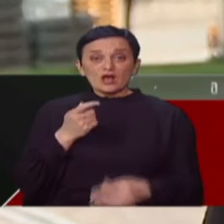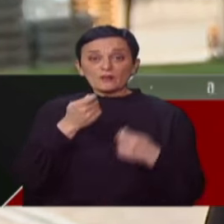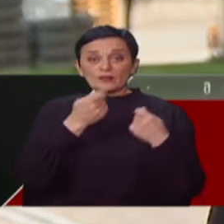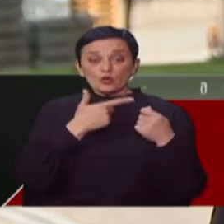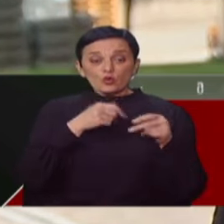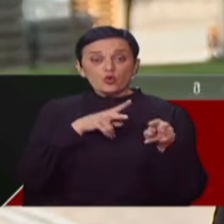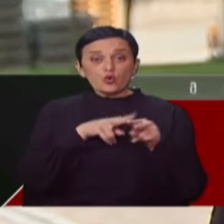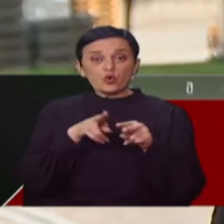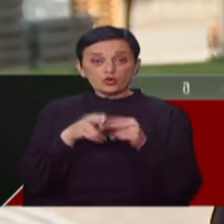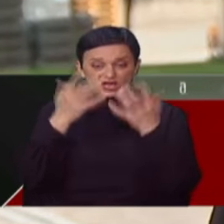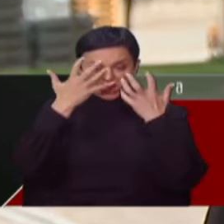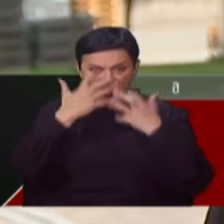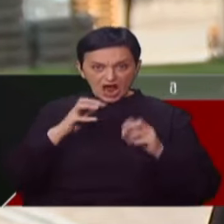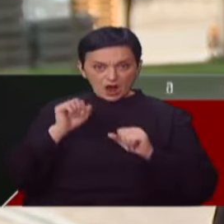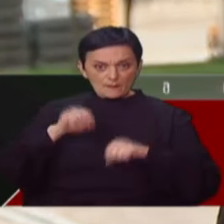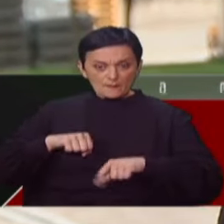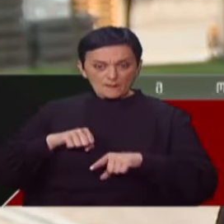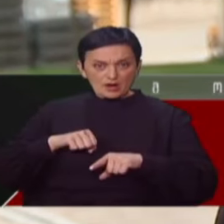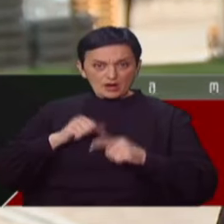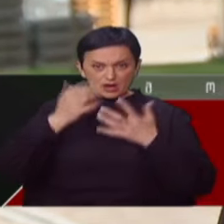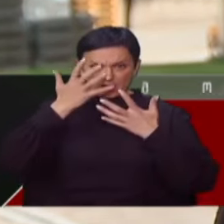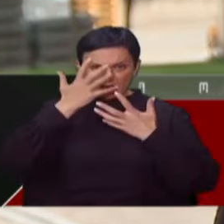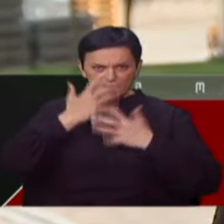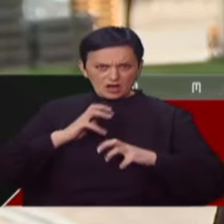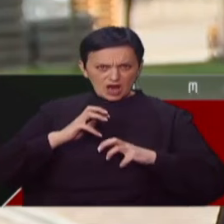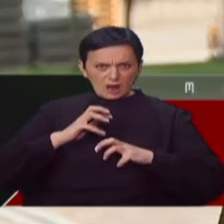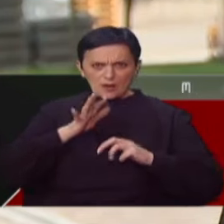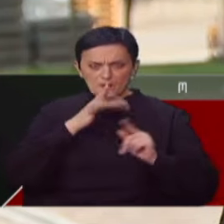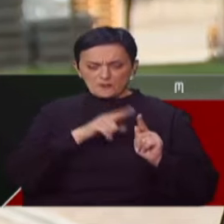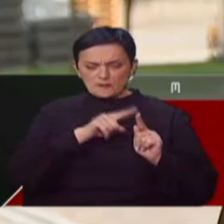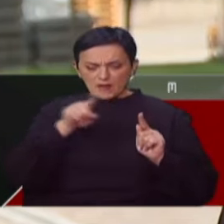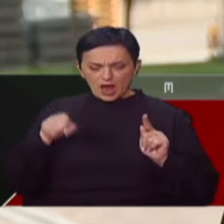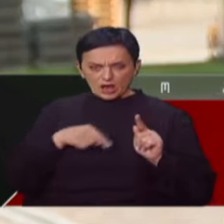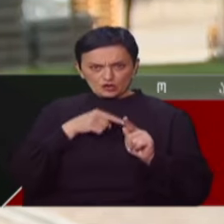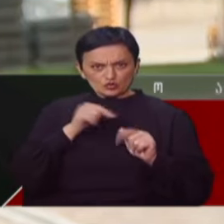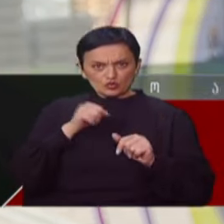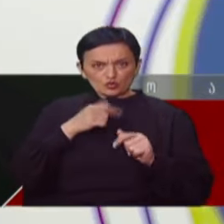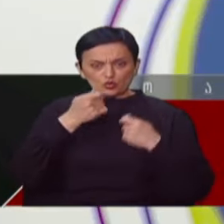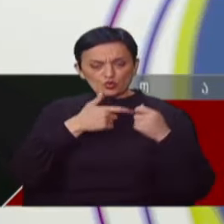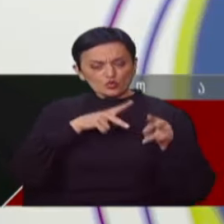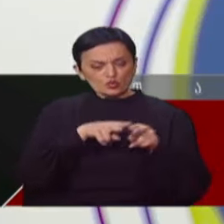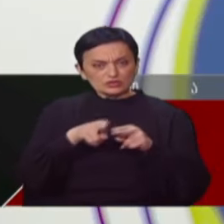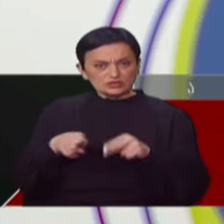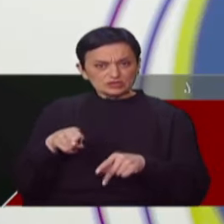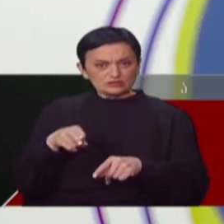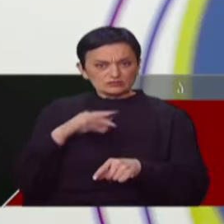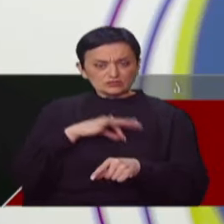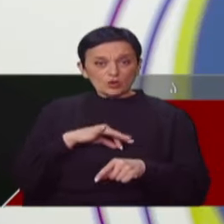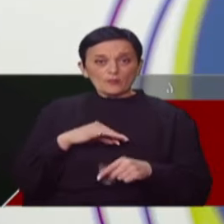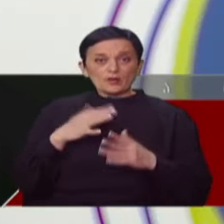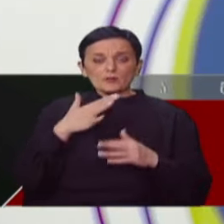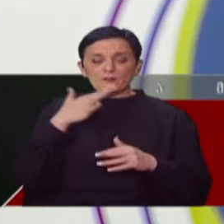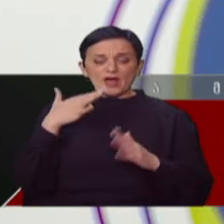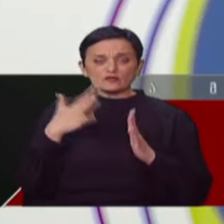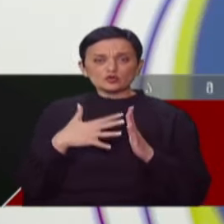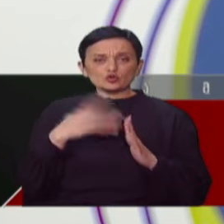მოკრება ღამითაც შეიძლება ანუ ღამის პერიოდის გამოყენება შეიძლება ყურძის საკრეფად ბევრი სოფლის